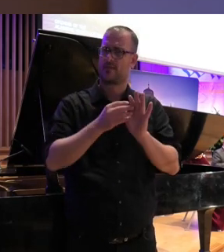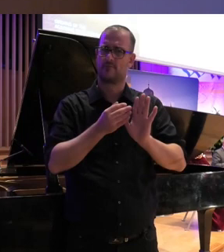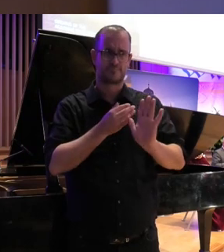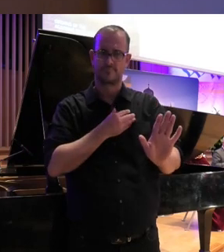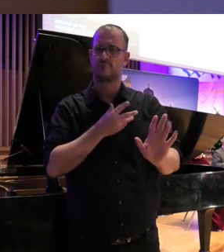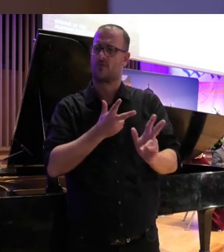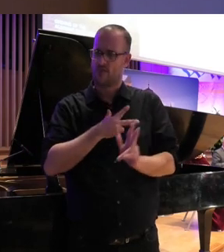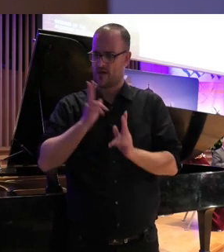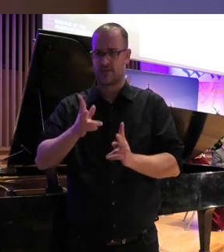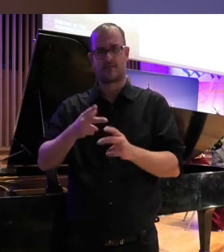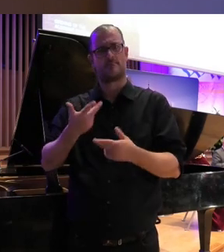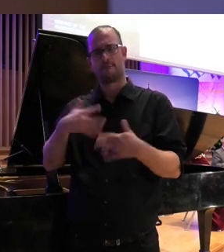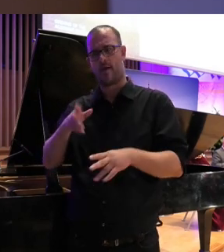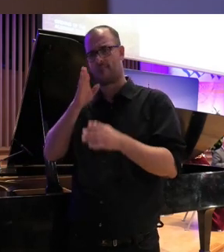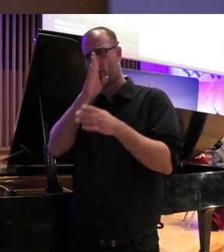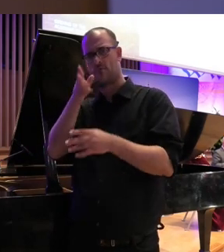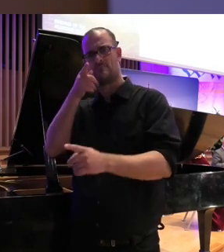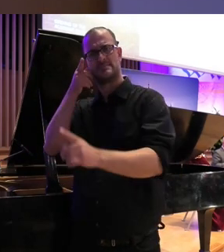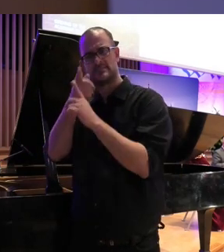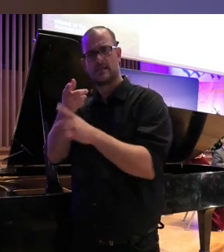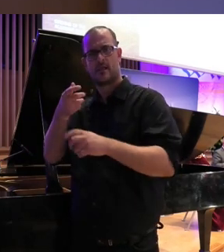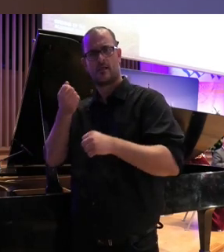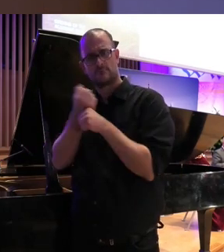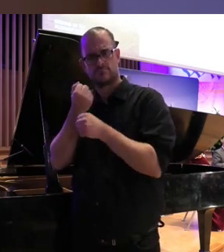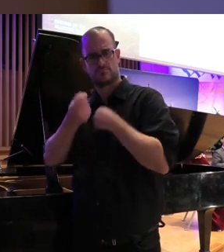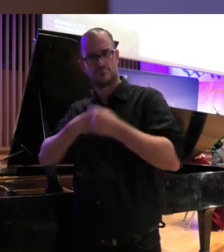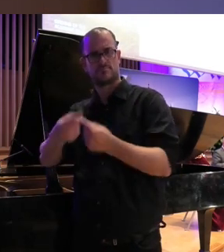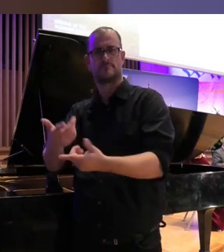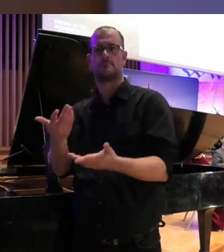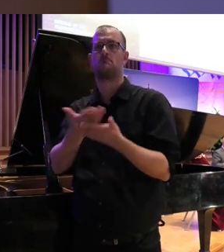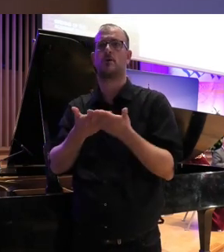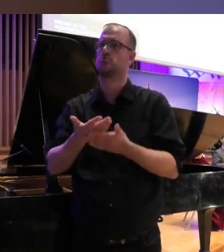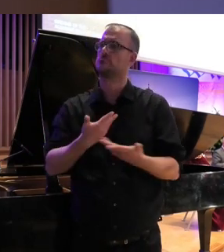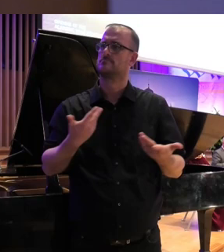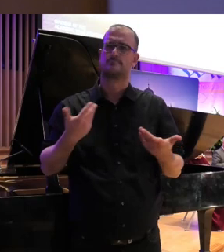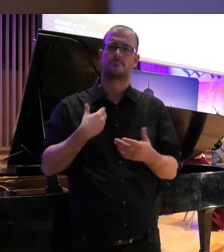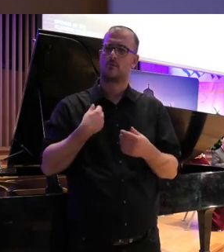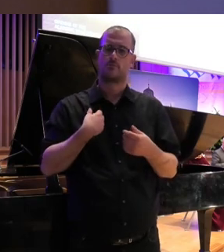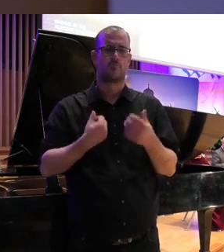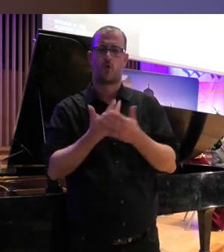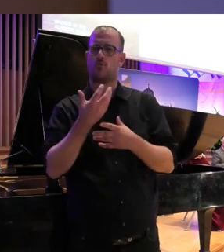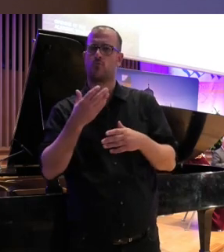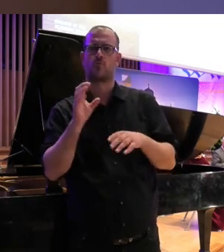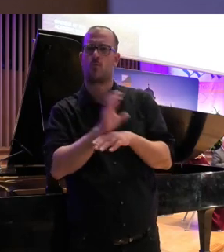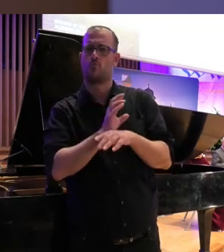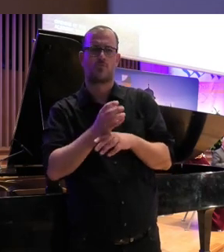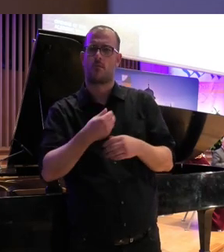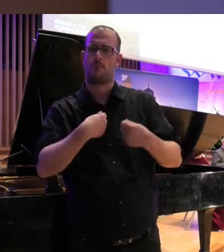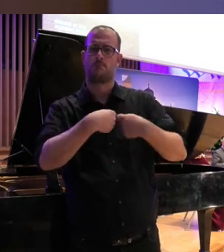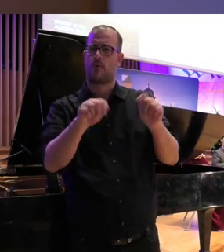wirklich arbeitet, also zielorientiert arbeitet. Ich nenne nur ein Beispiel, man will einen Quantencomputer bauen, was ja auch ein